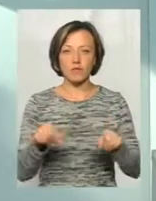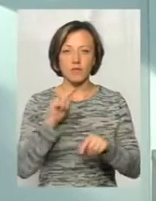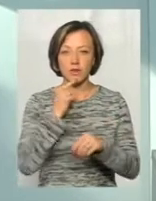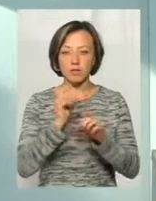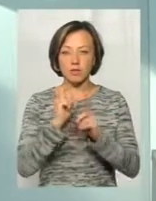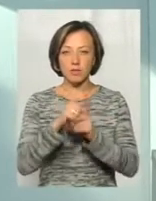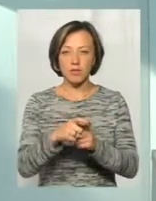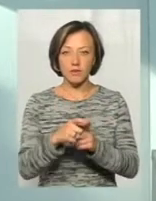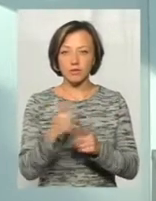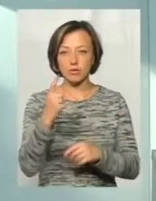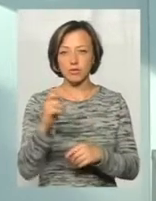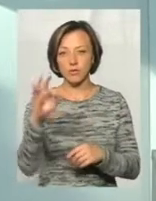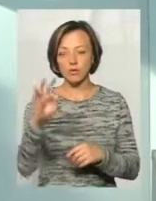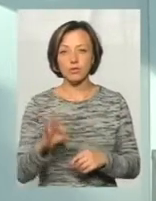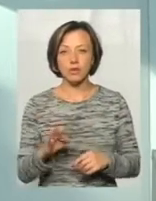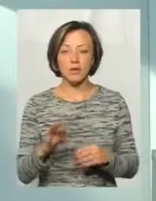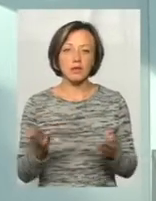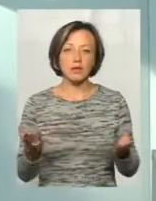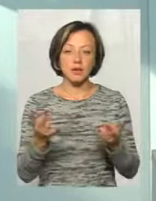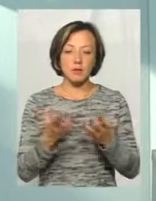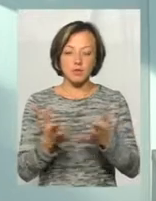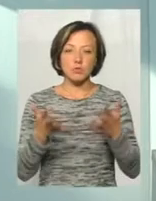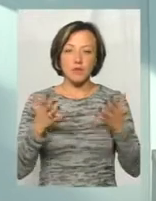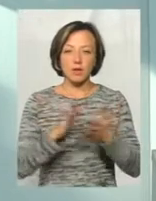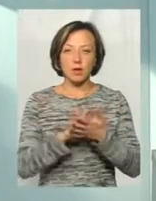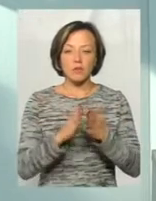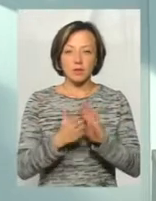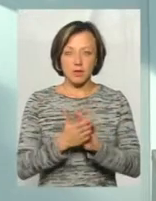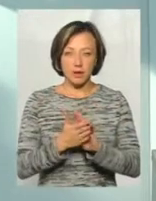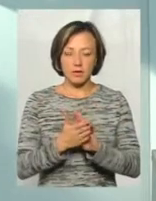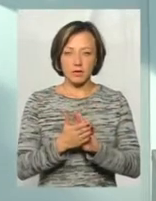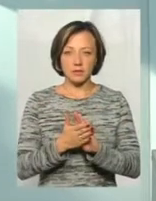щось відповісти, однозначно треба з'ясувати обставини.